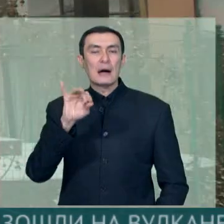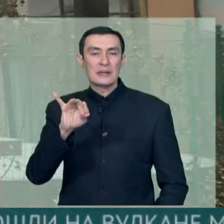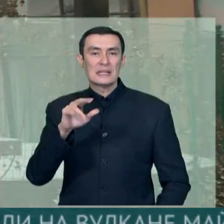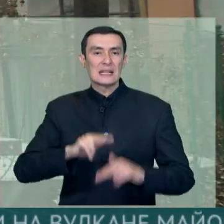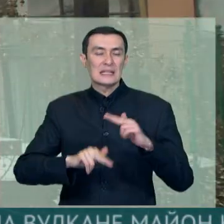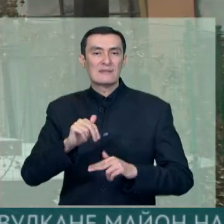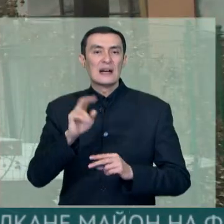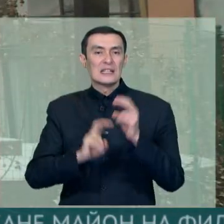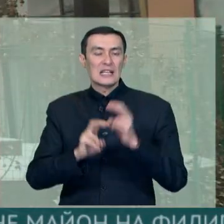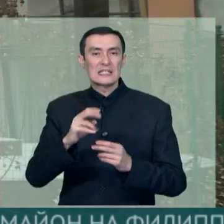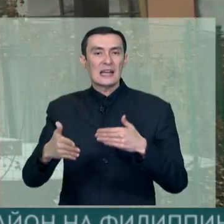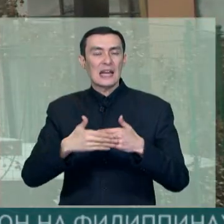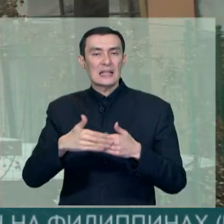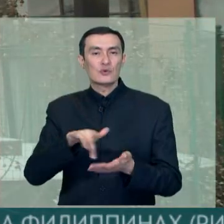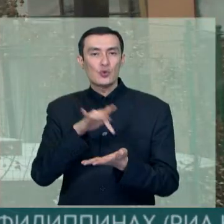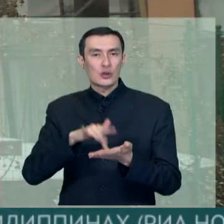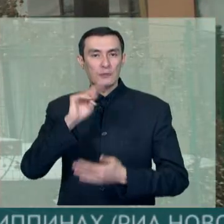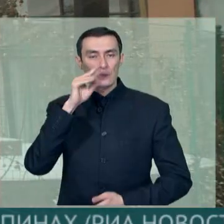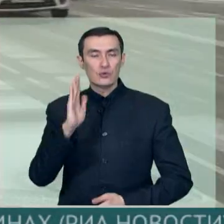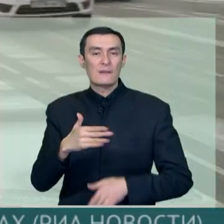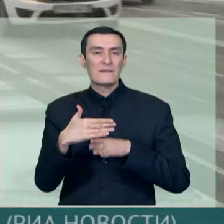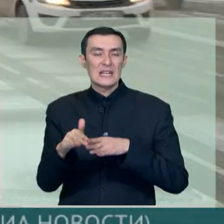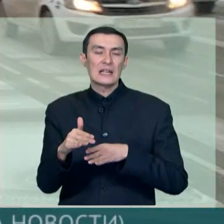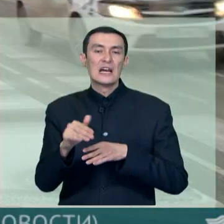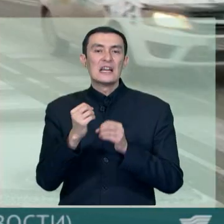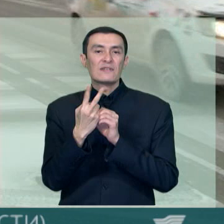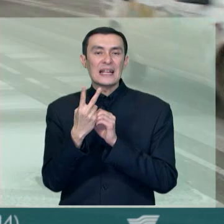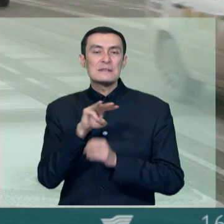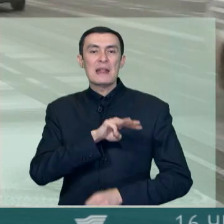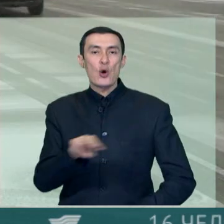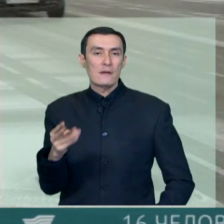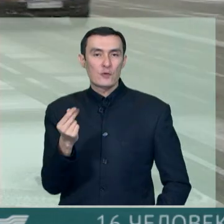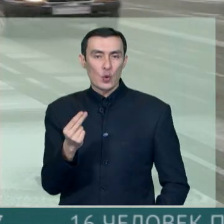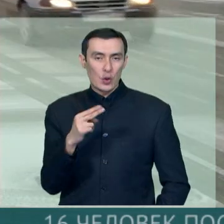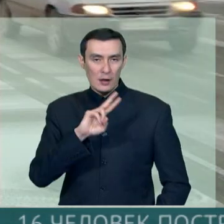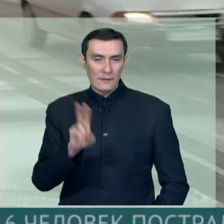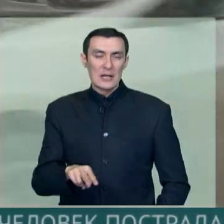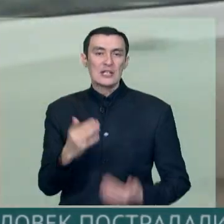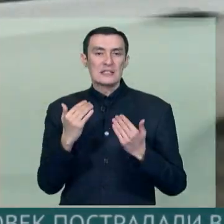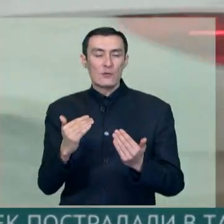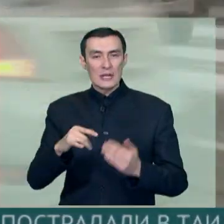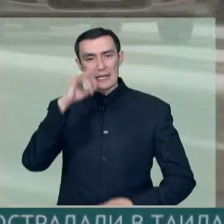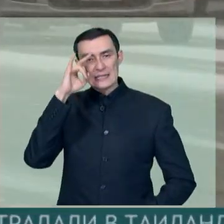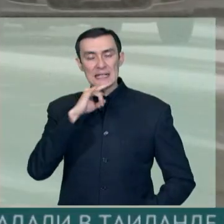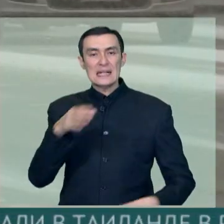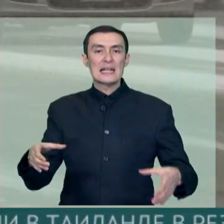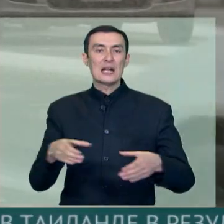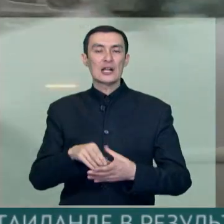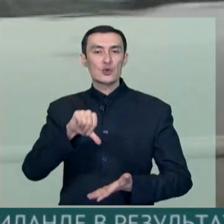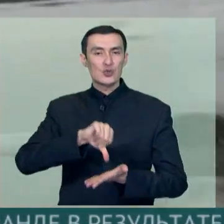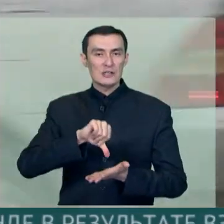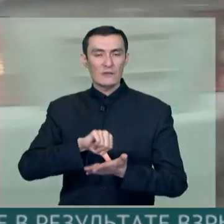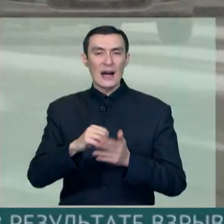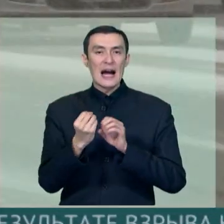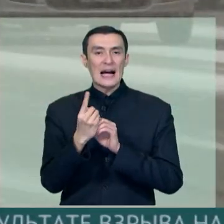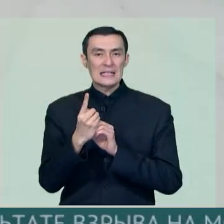станции вблизи Шымкента будет выделено почти 12 миллионов долларов. Отмечу, что сегодня казахстанская делегация принимает участие